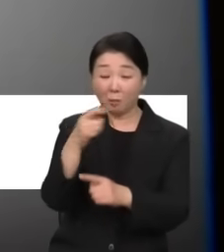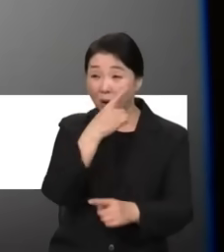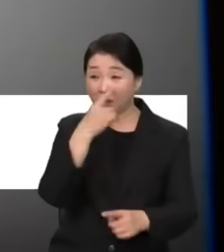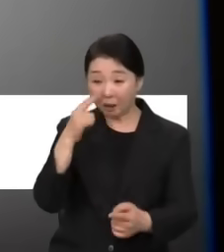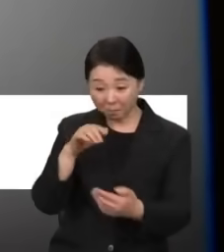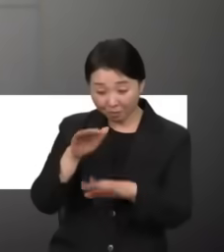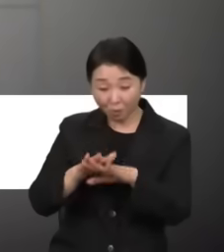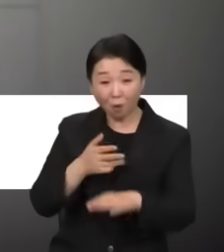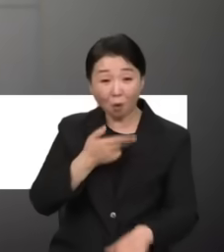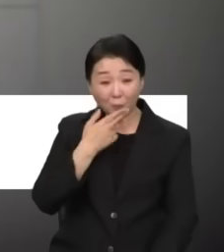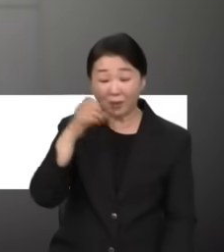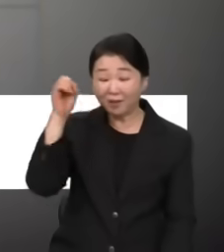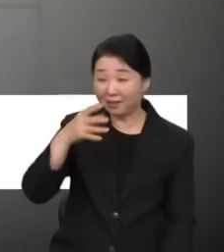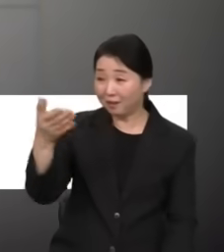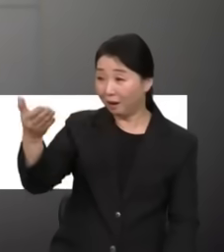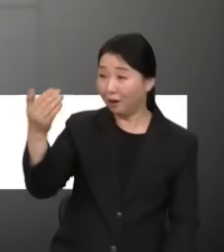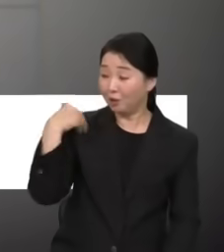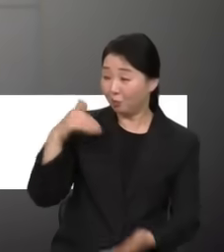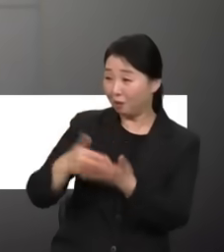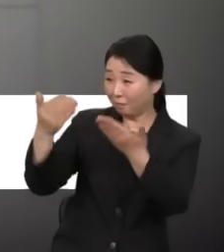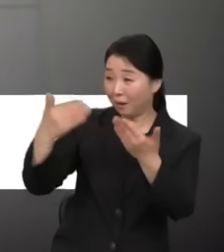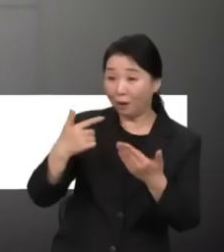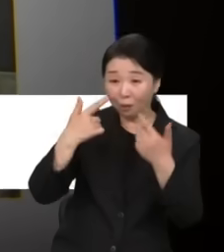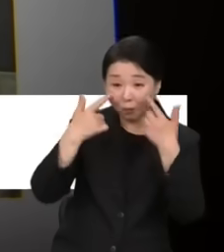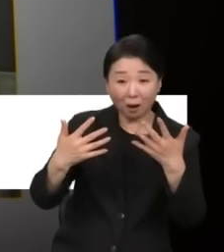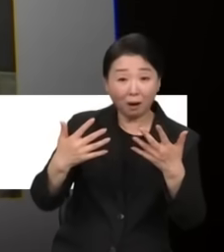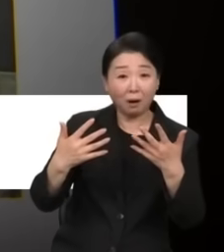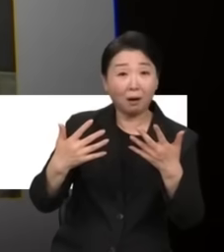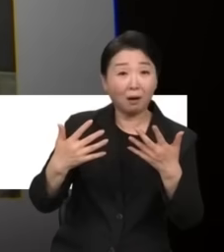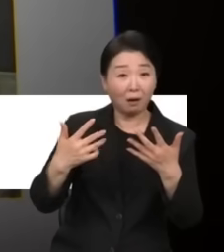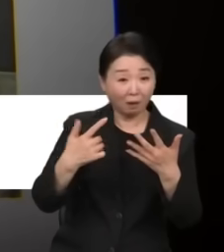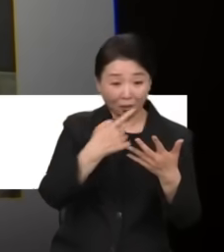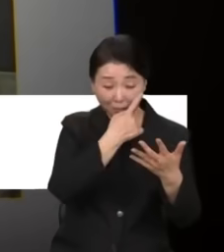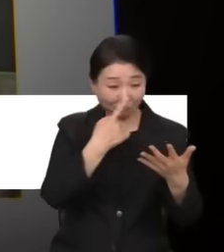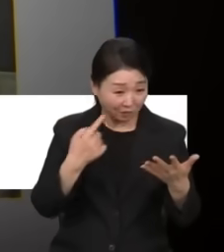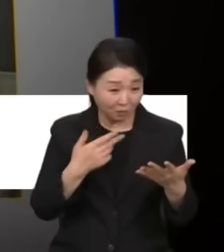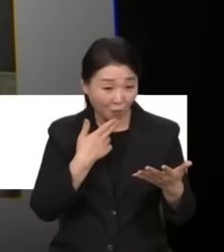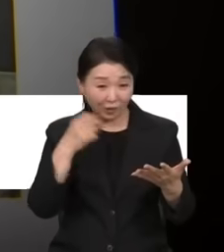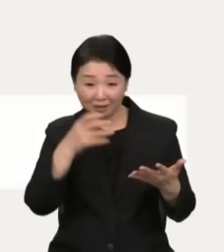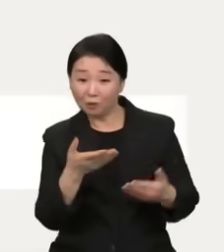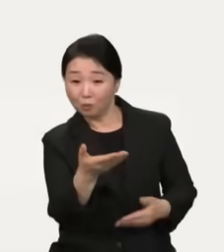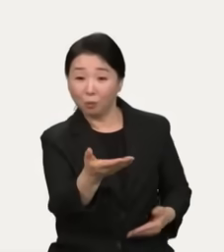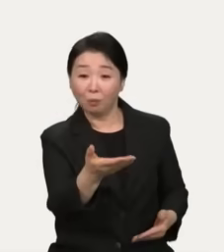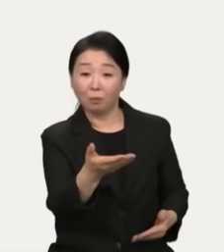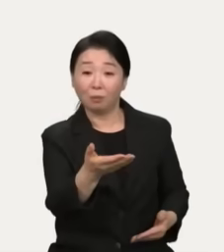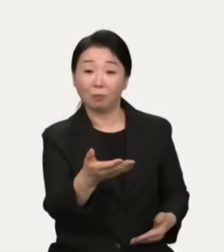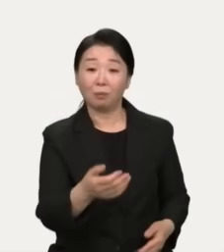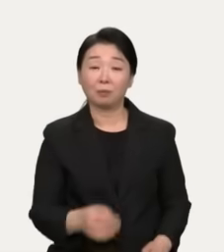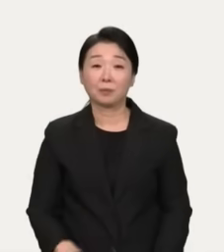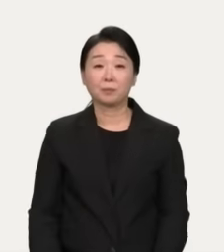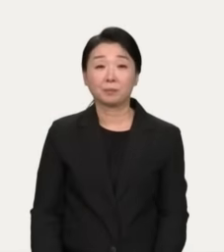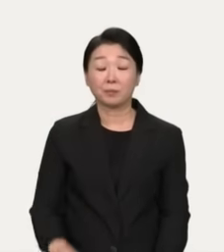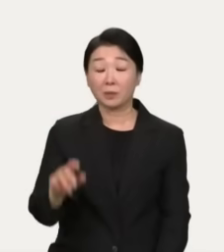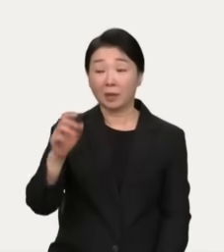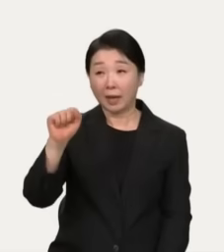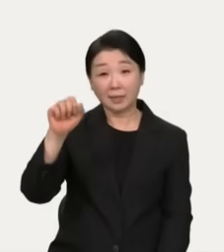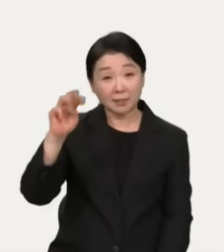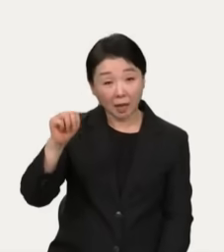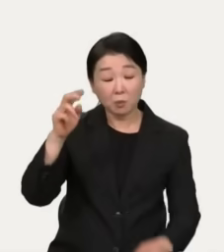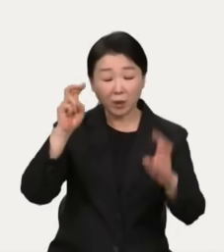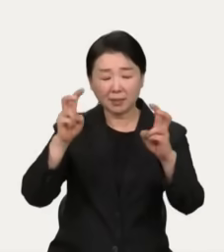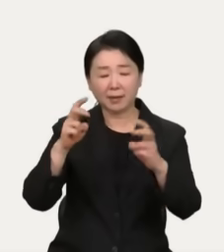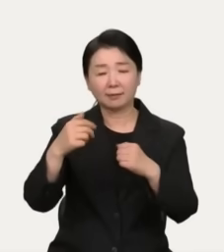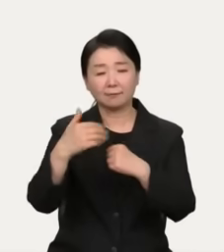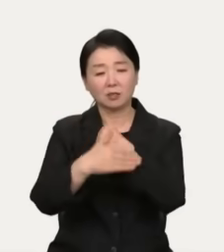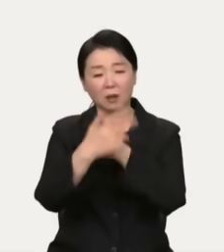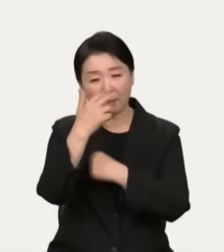없이 돌려 받을 거라는 뭐 확실한 그 확증도 없이 갖다 줬다는 거잖아요. SM그룹 측은 특혜는